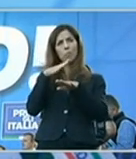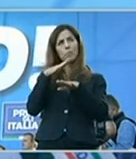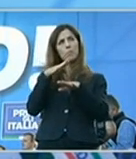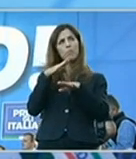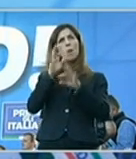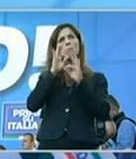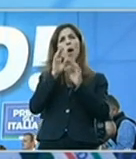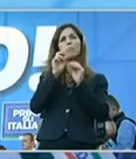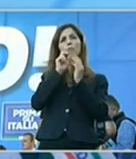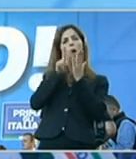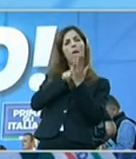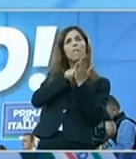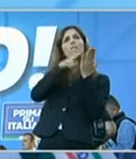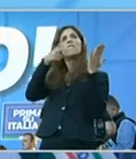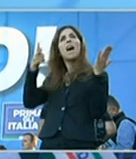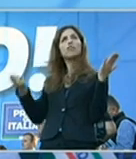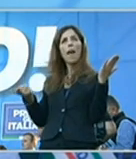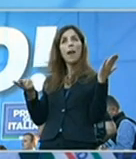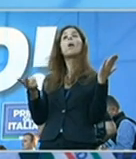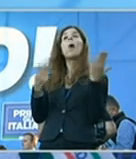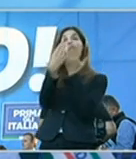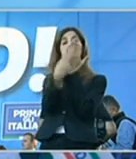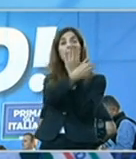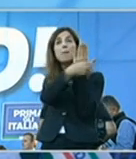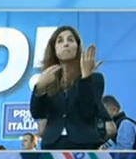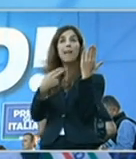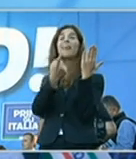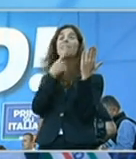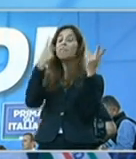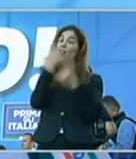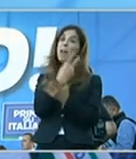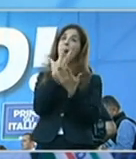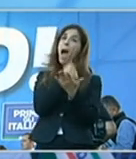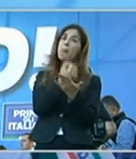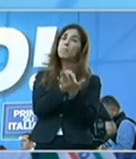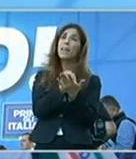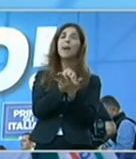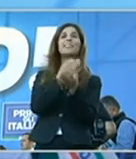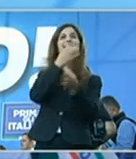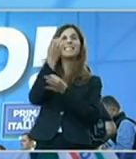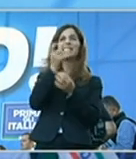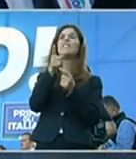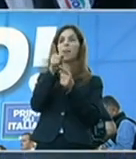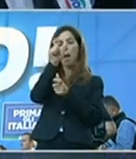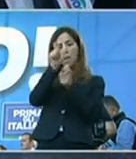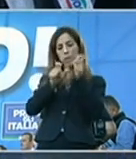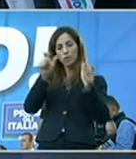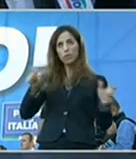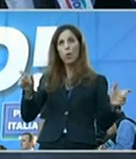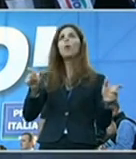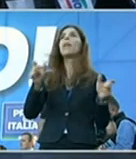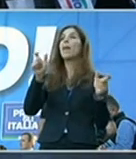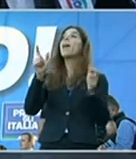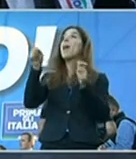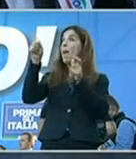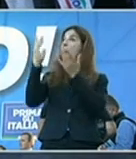del Vangelo e della Bibbia sia colui che evita che questa gente si metta su un barcone